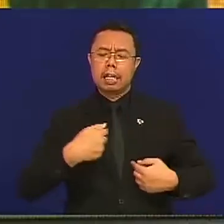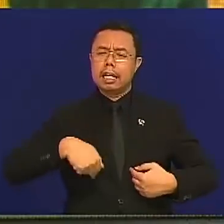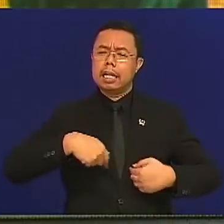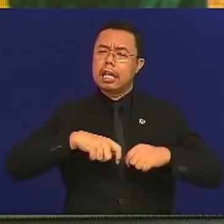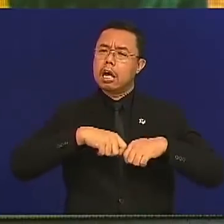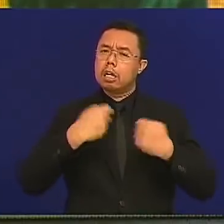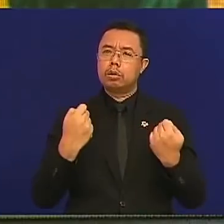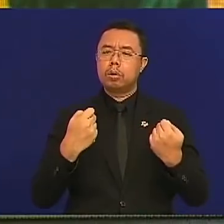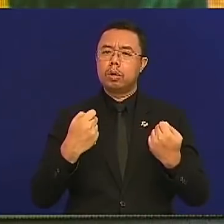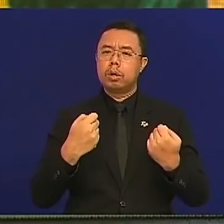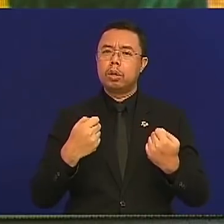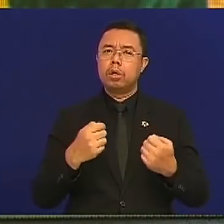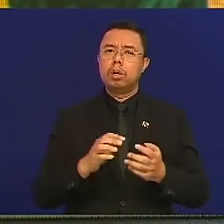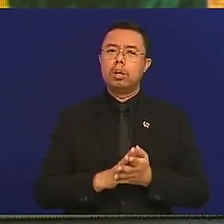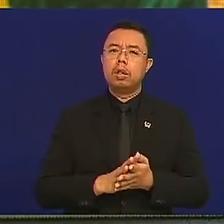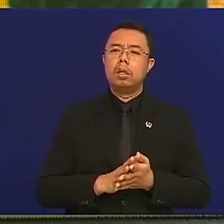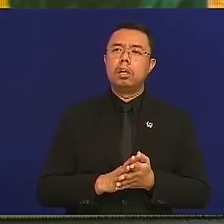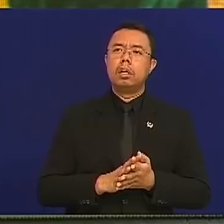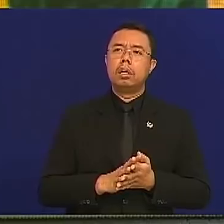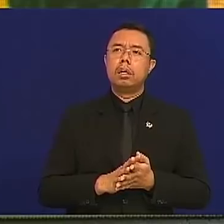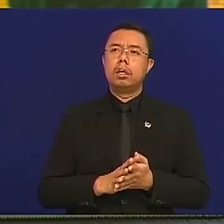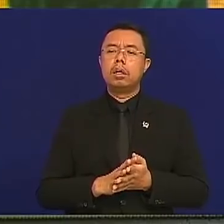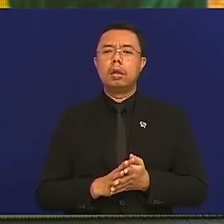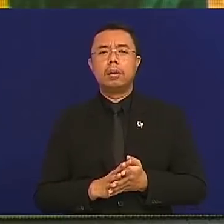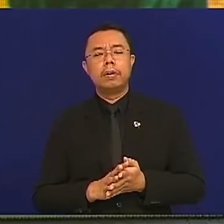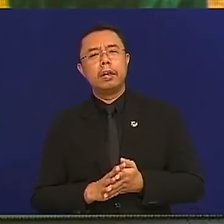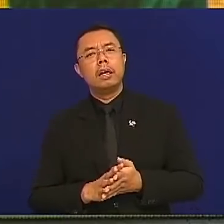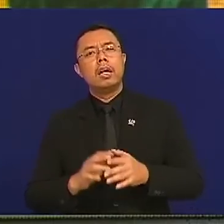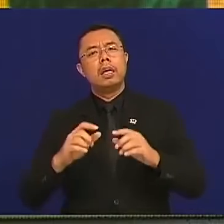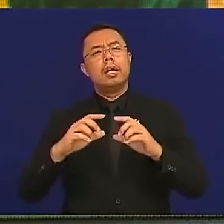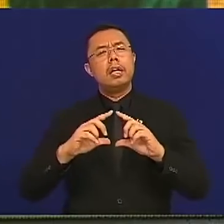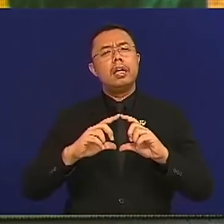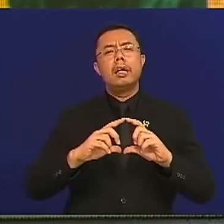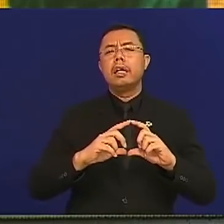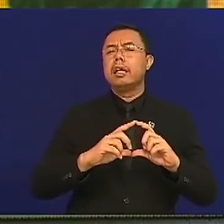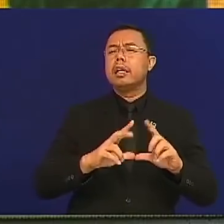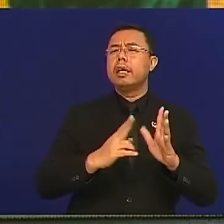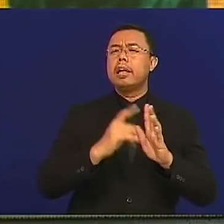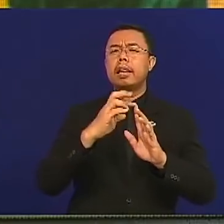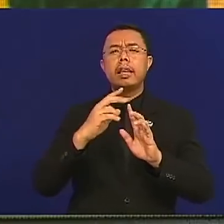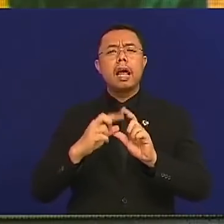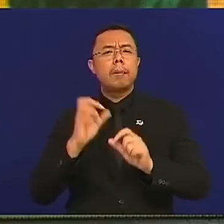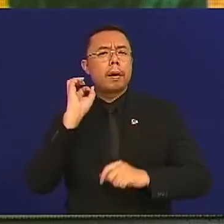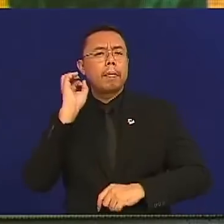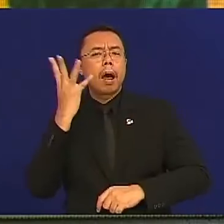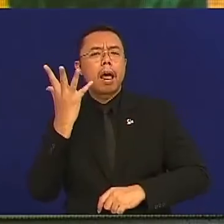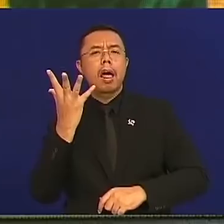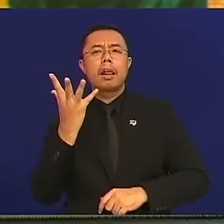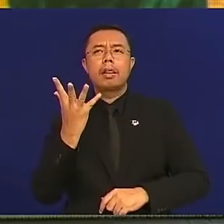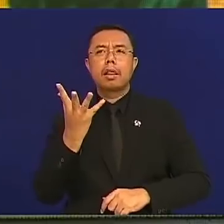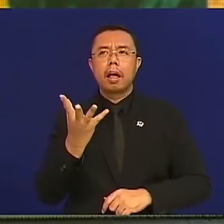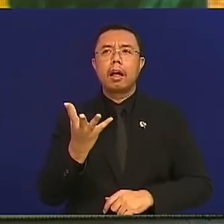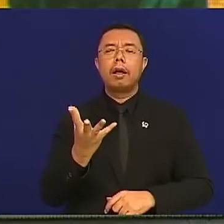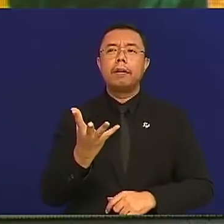hancur. Intan, intan dan permata. mata itu, lagu